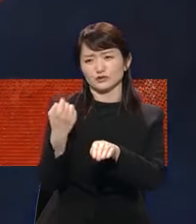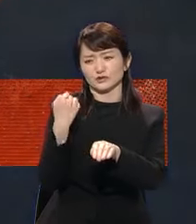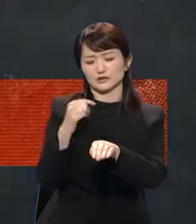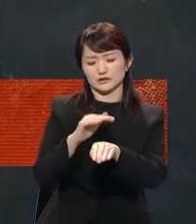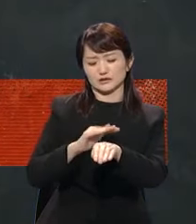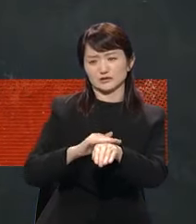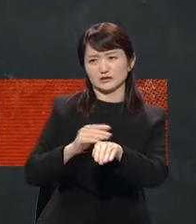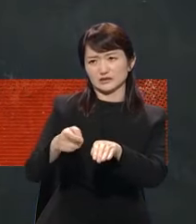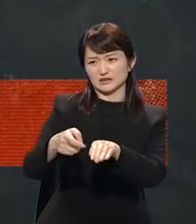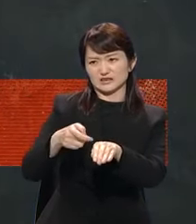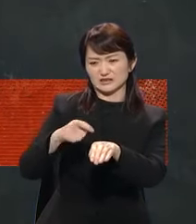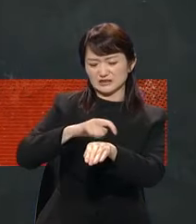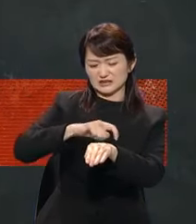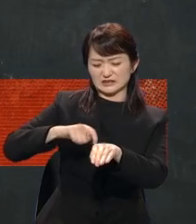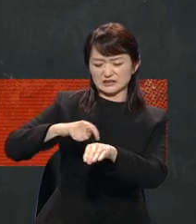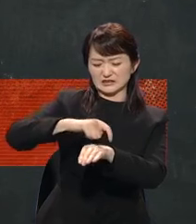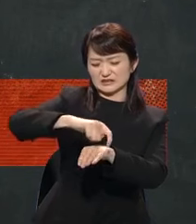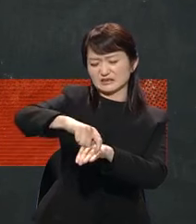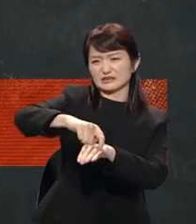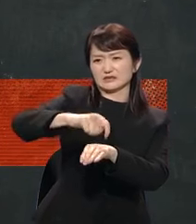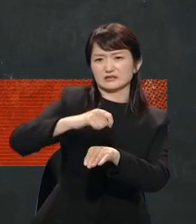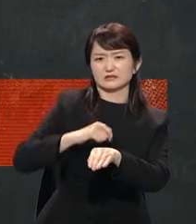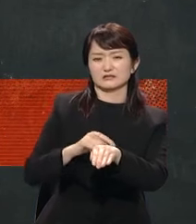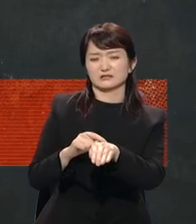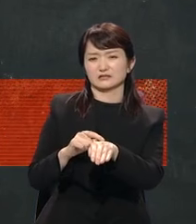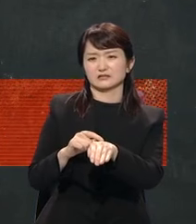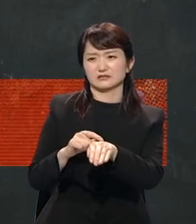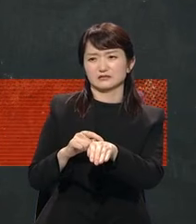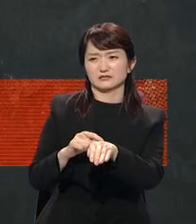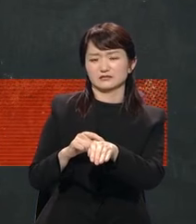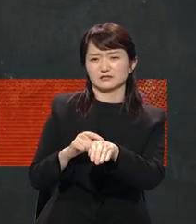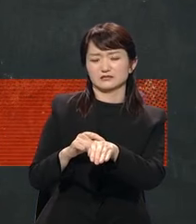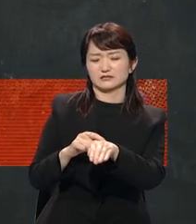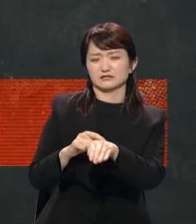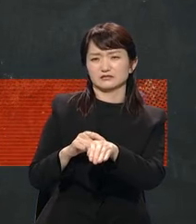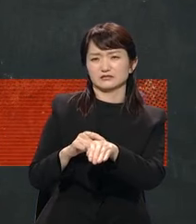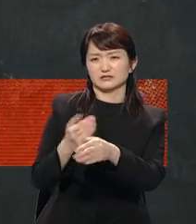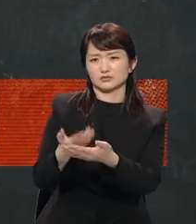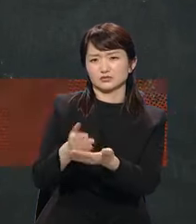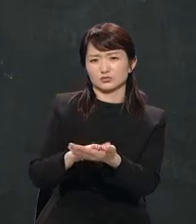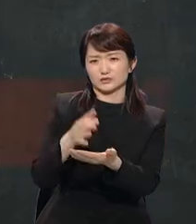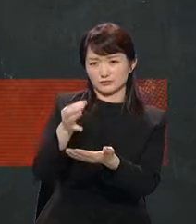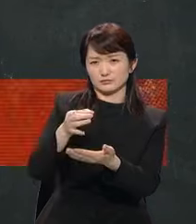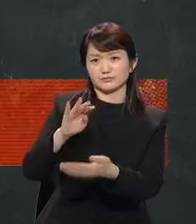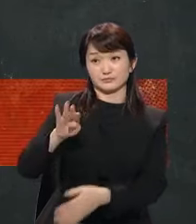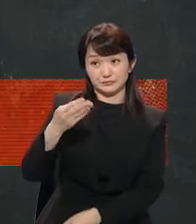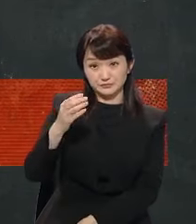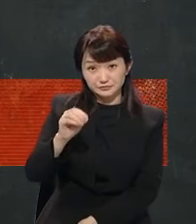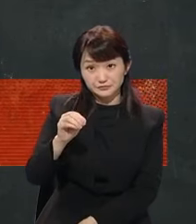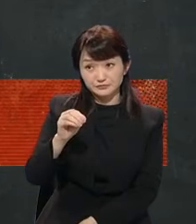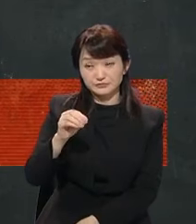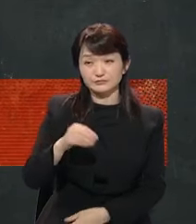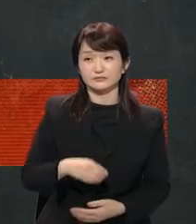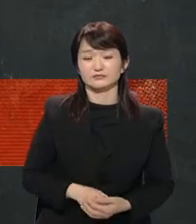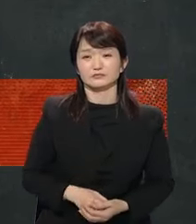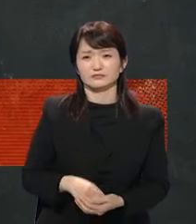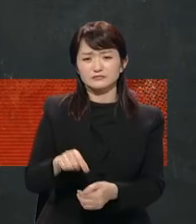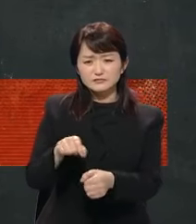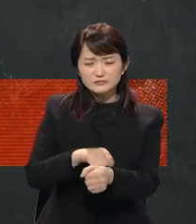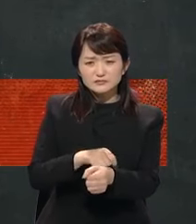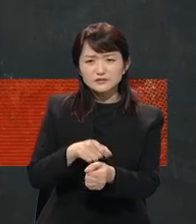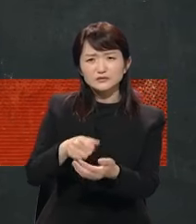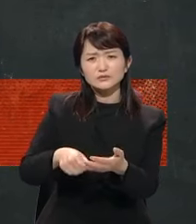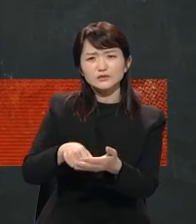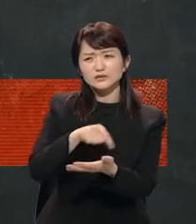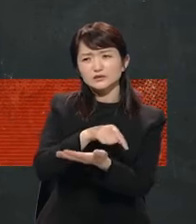트렁크까지 쭉 이렇게 긁힌 흔적이 있기 때문에 400만 원 수리비가 나왔고 아이고. 이거는 사실 특수재물손괴죄 같은